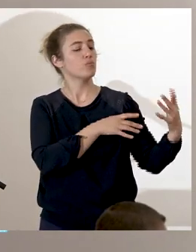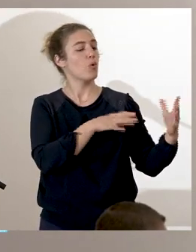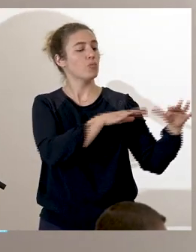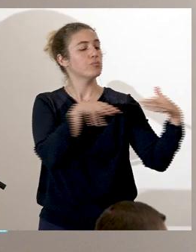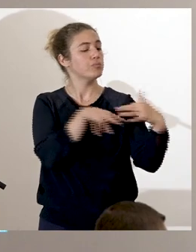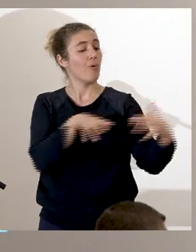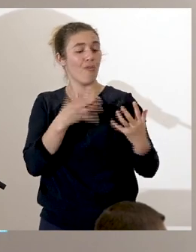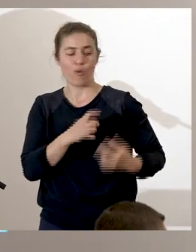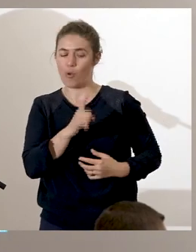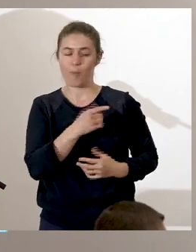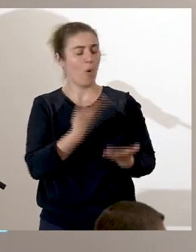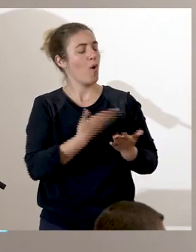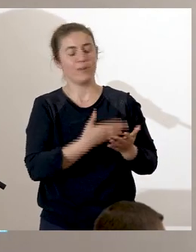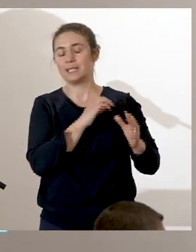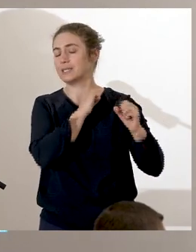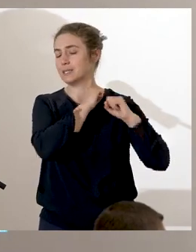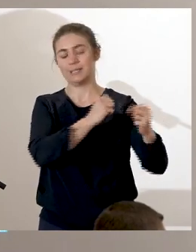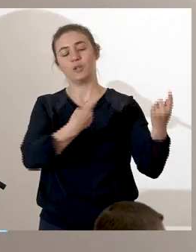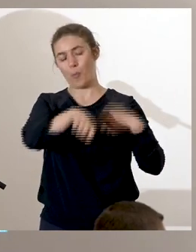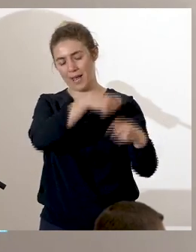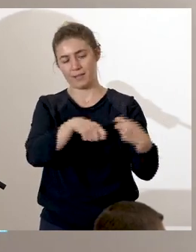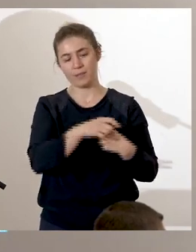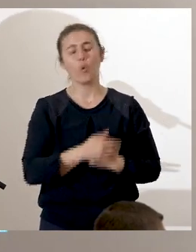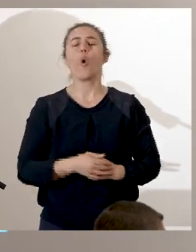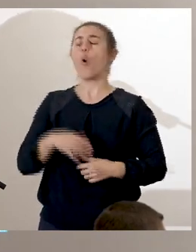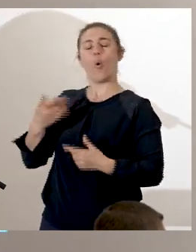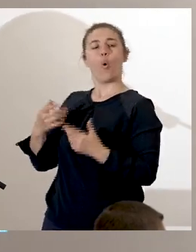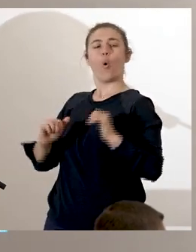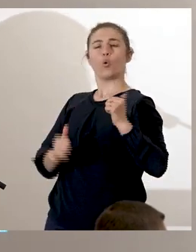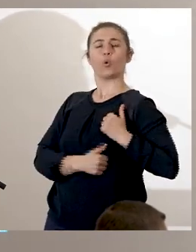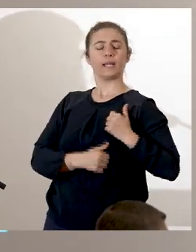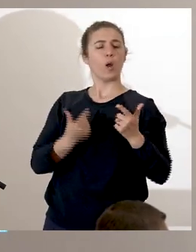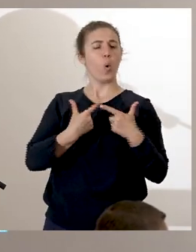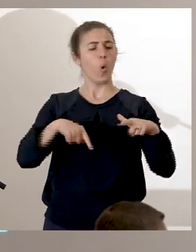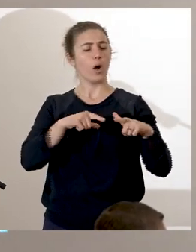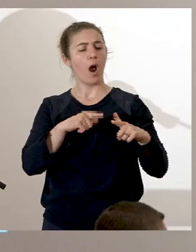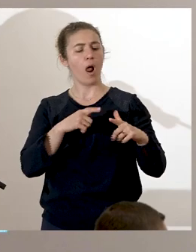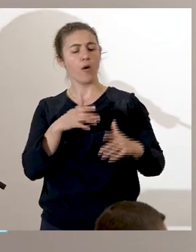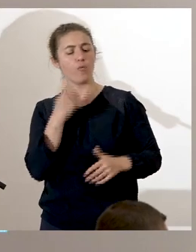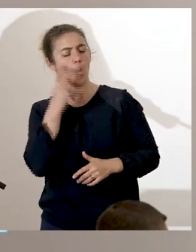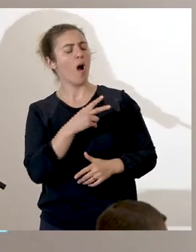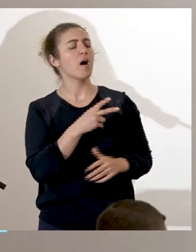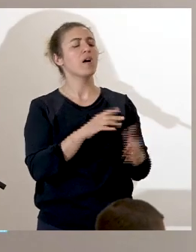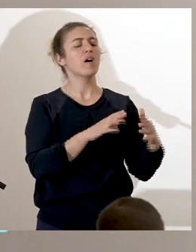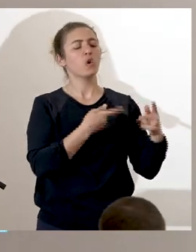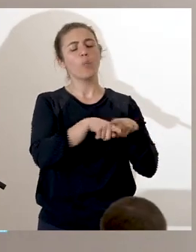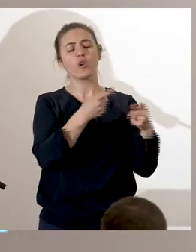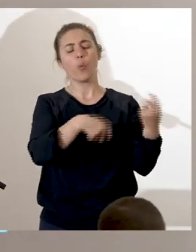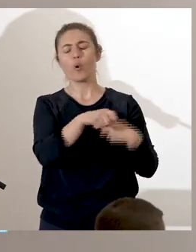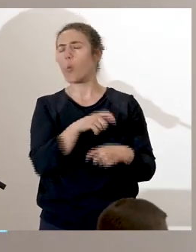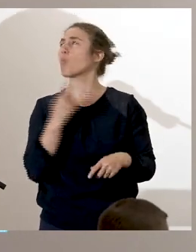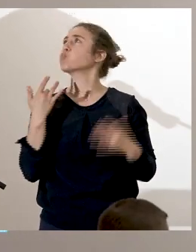gouvernement français et les autorités locales vont fermer les yeux sur ce trafic. Pire encore, en octobre